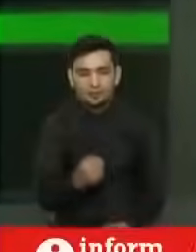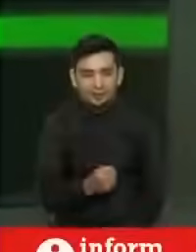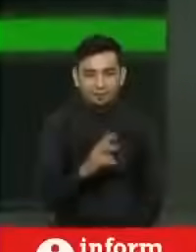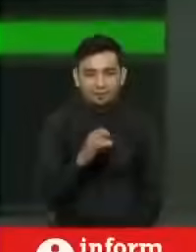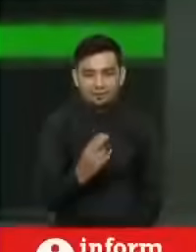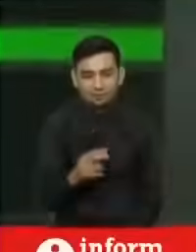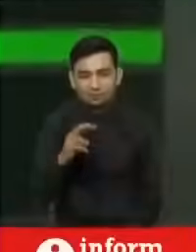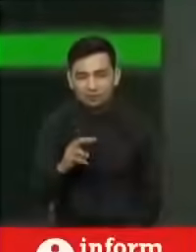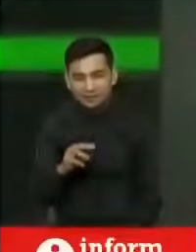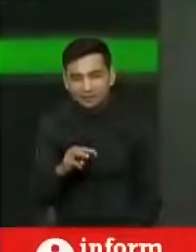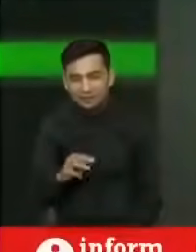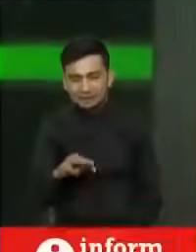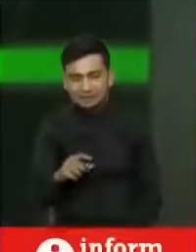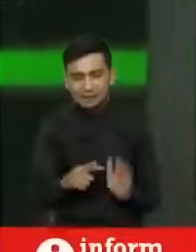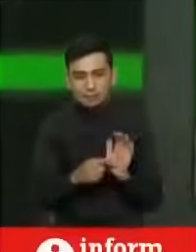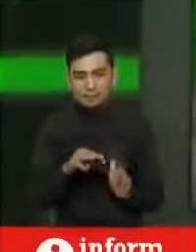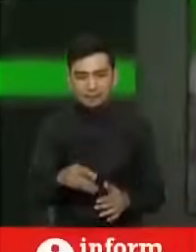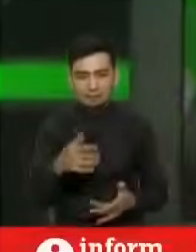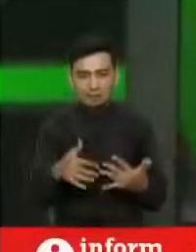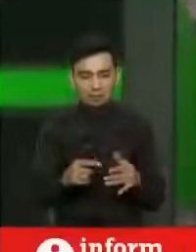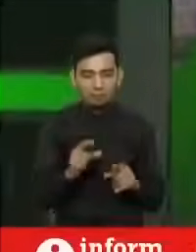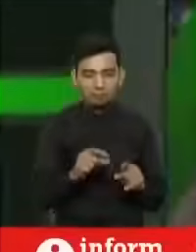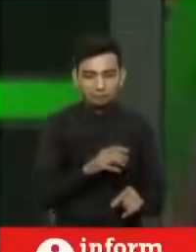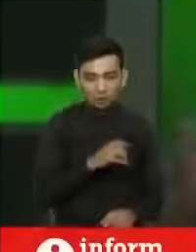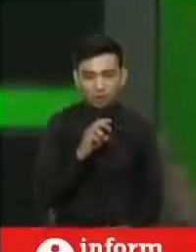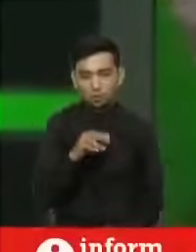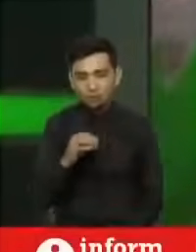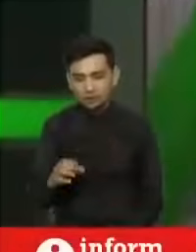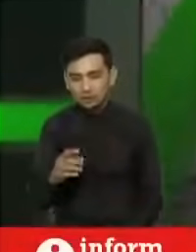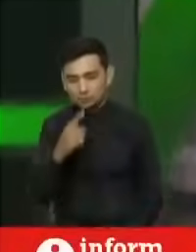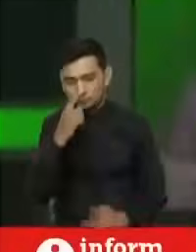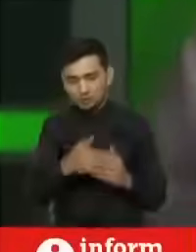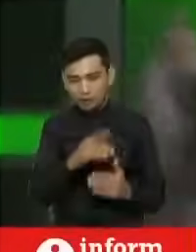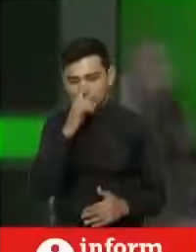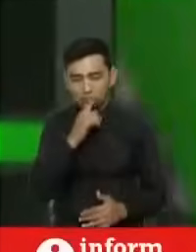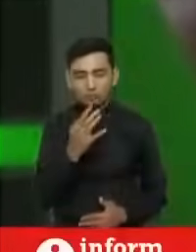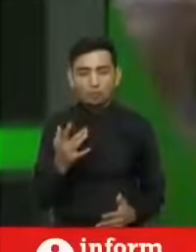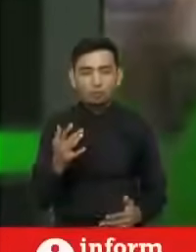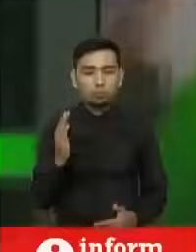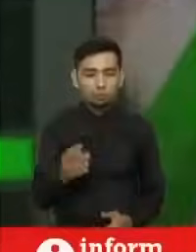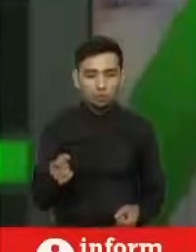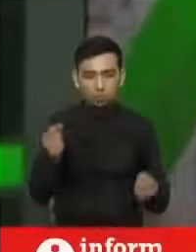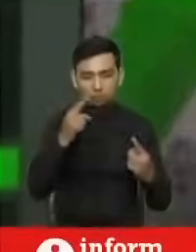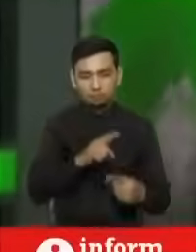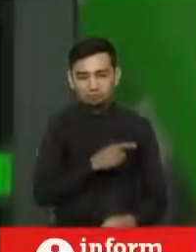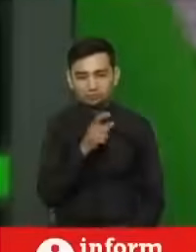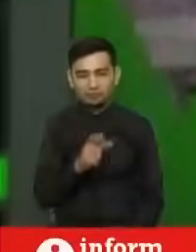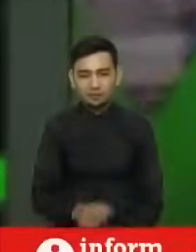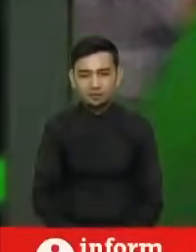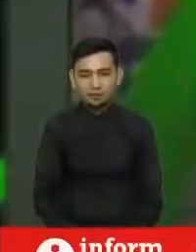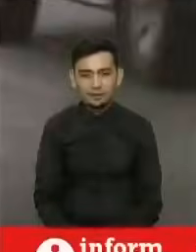валюта ослабла на 7 тенге. В чем причина и какой будет курс нацвалюты в ближайшие месяцы, узнавал у экспертов Еламан